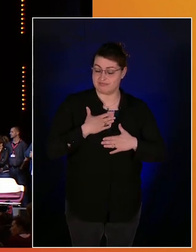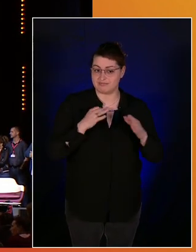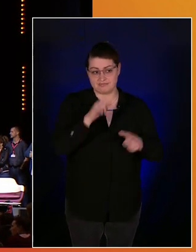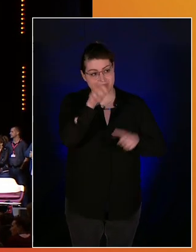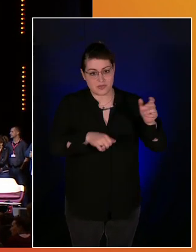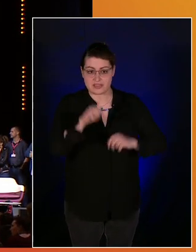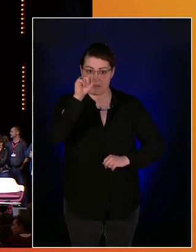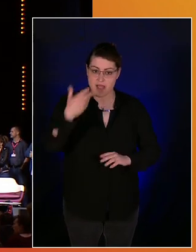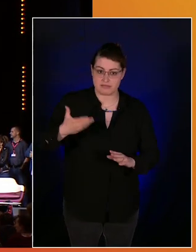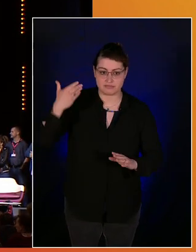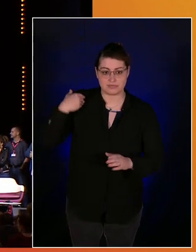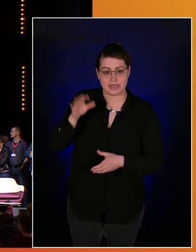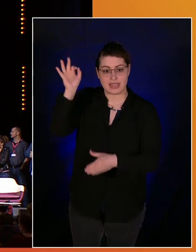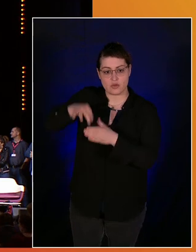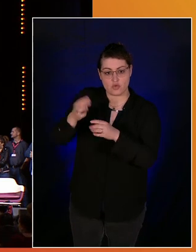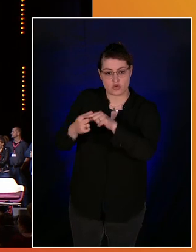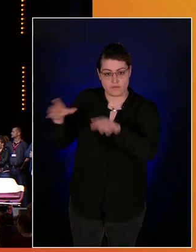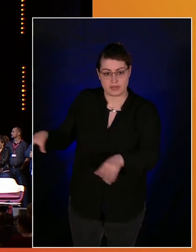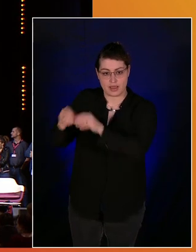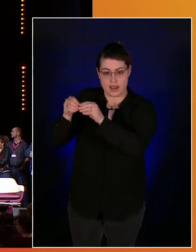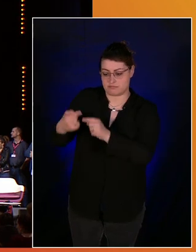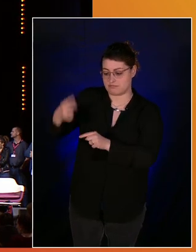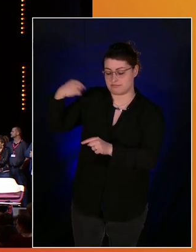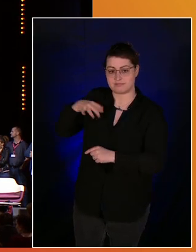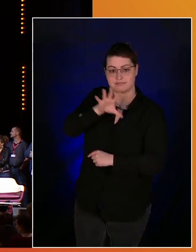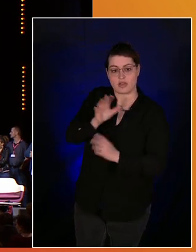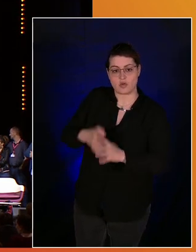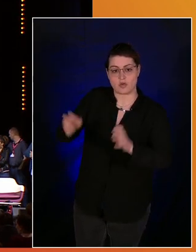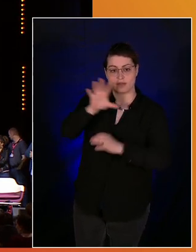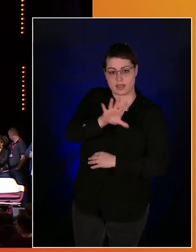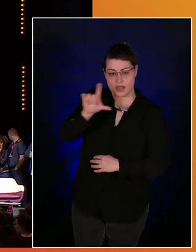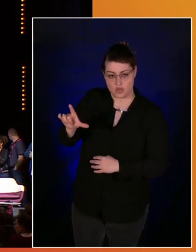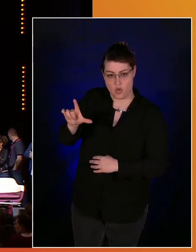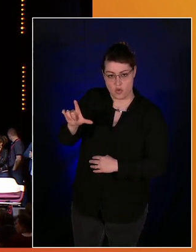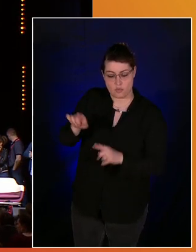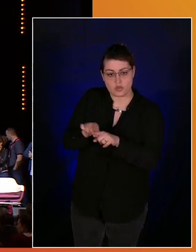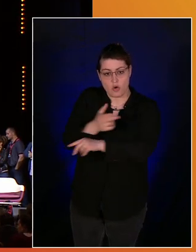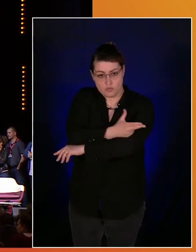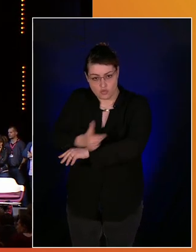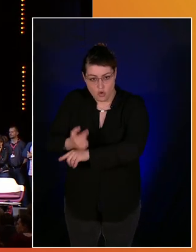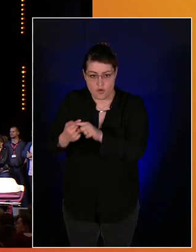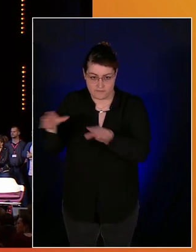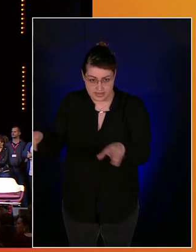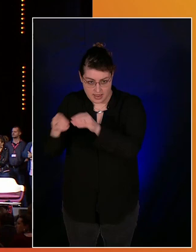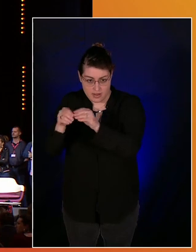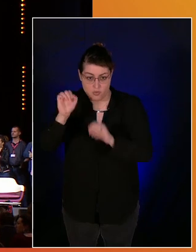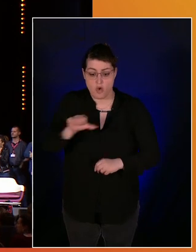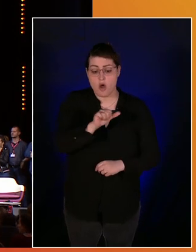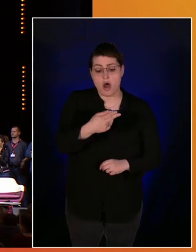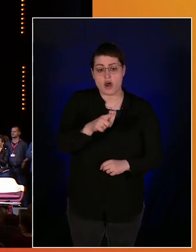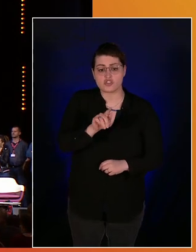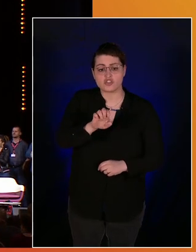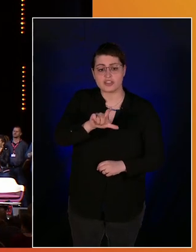les camarades qui ont été élus à la direction confédérale au 52e congrès. Au bureau confédéral, on peut citer Fabrice Angéi, qui est